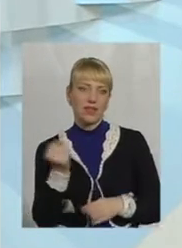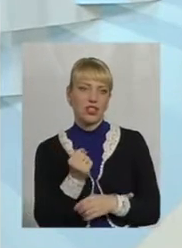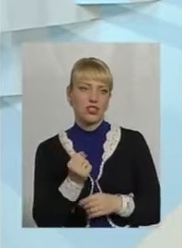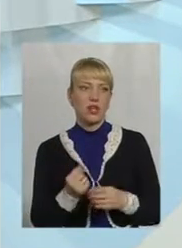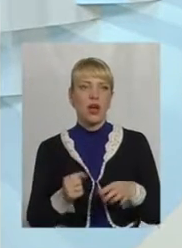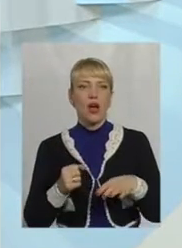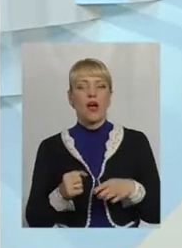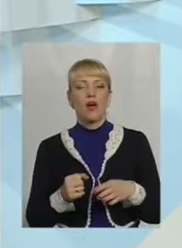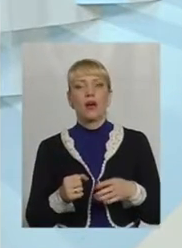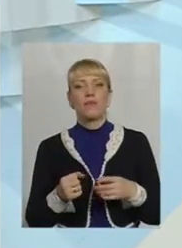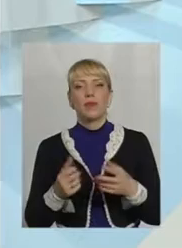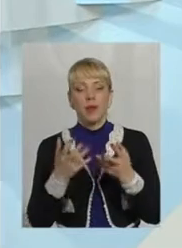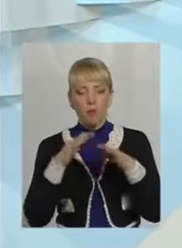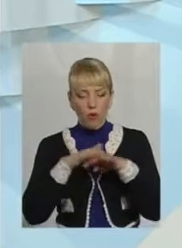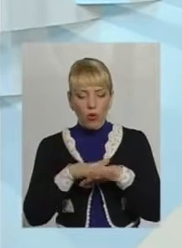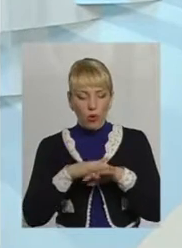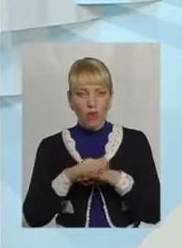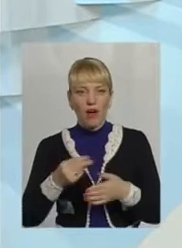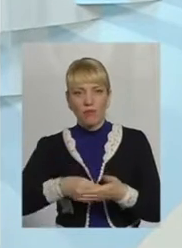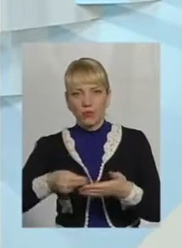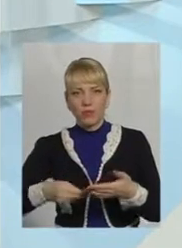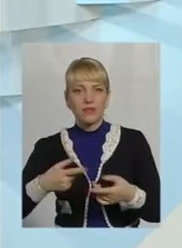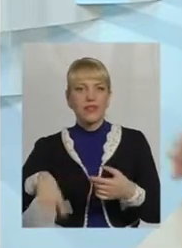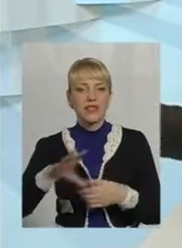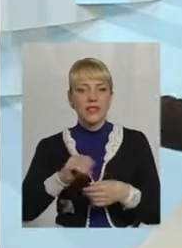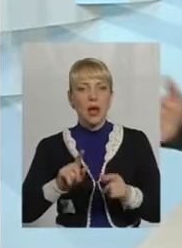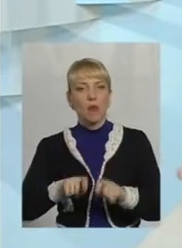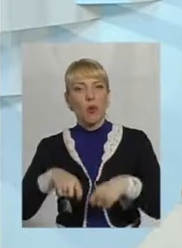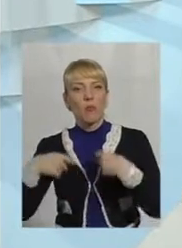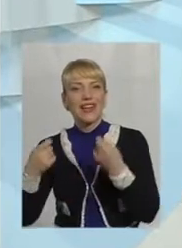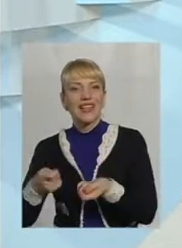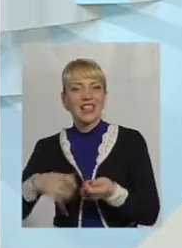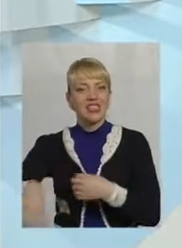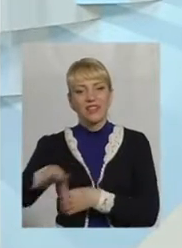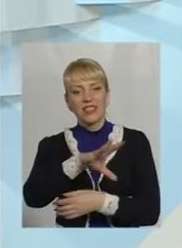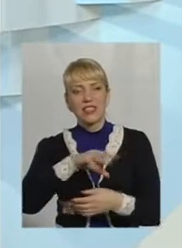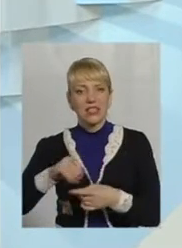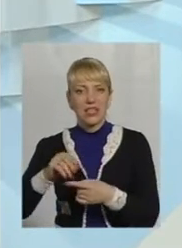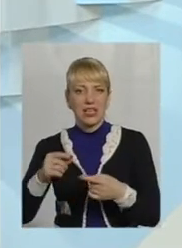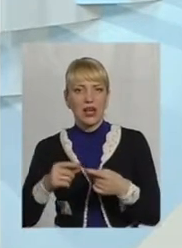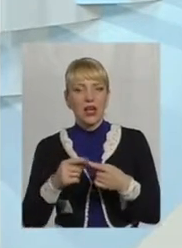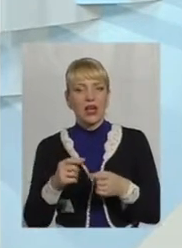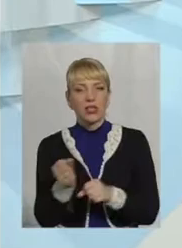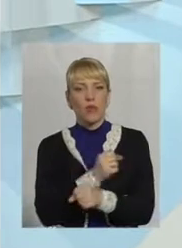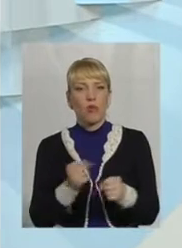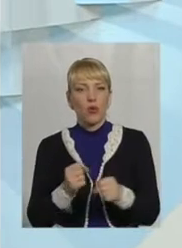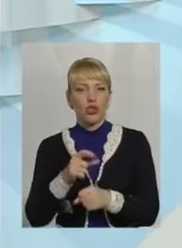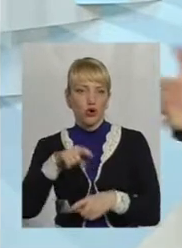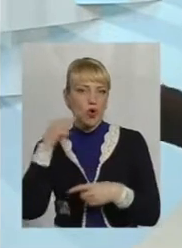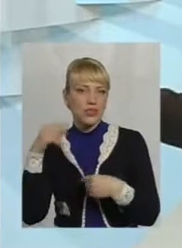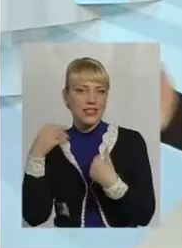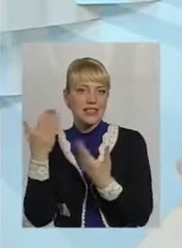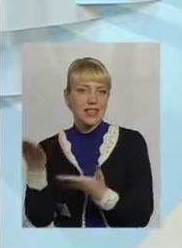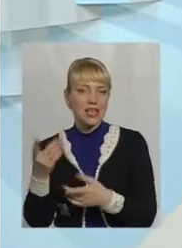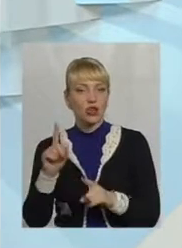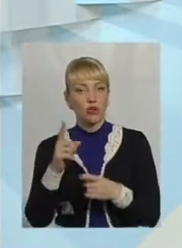ці угоди про передачу всієї ядерної зброї Росії. Ось так Москва діяла в Україні, і тому Україна